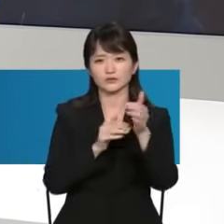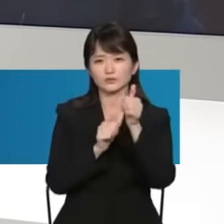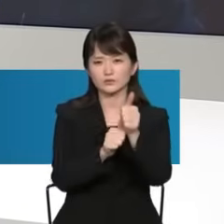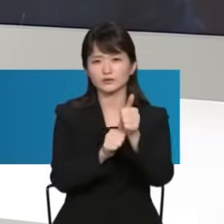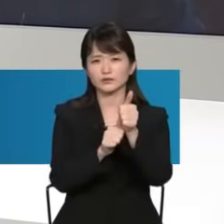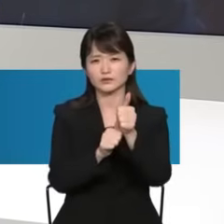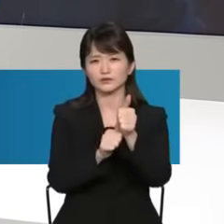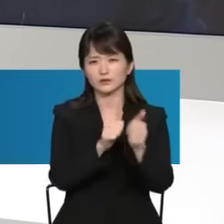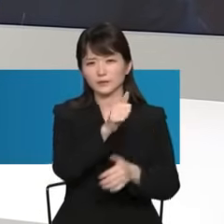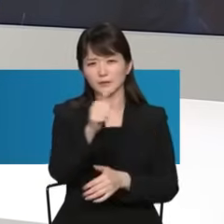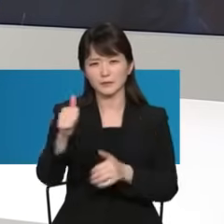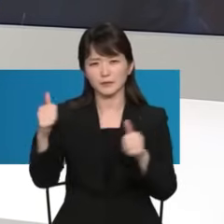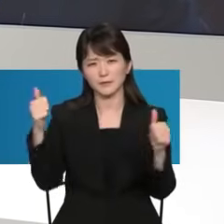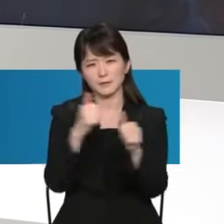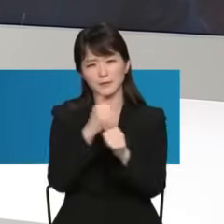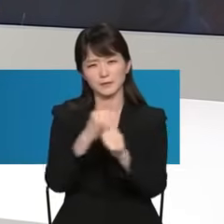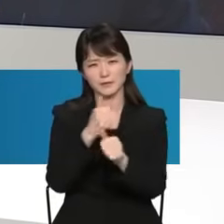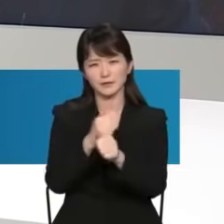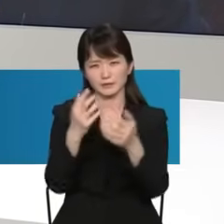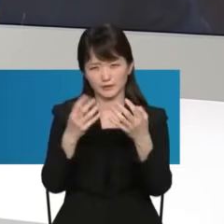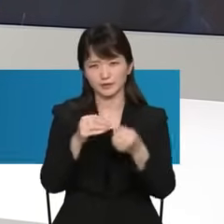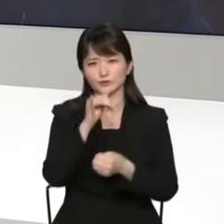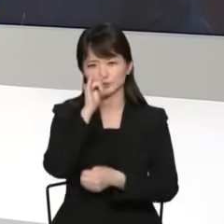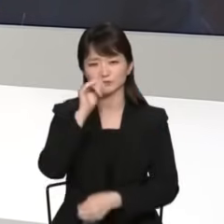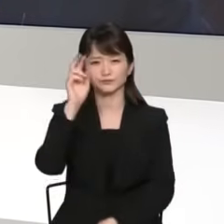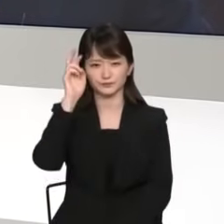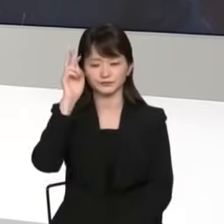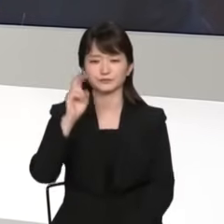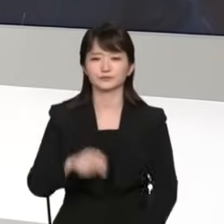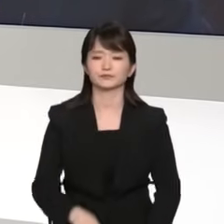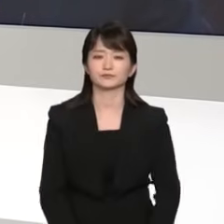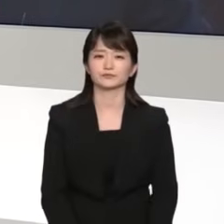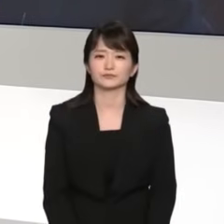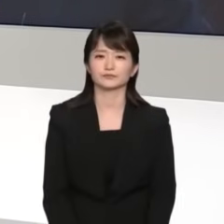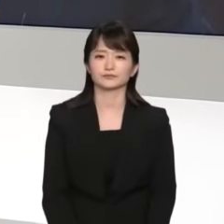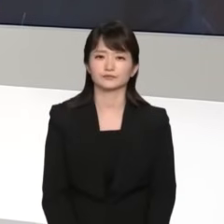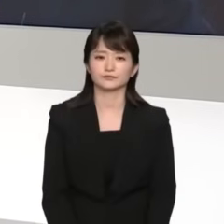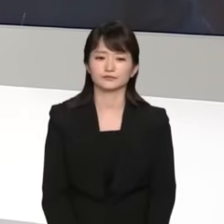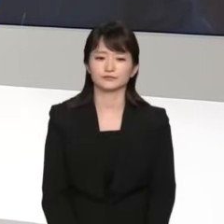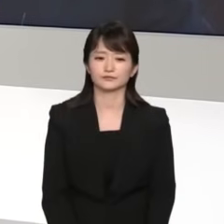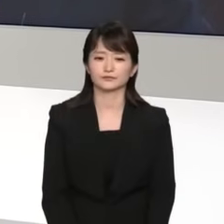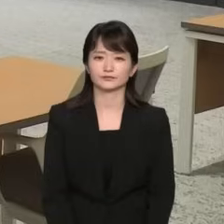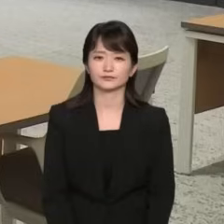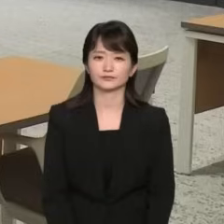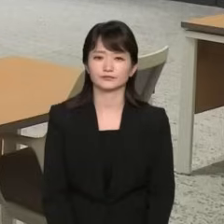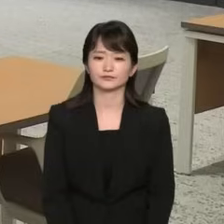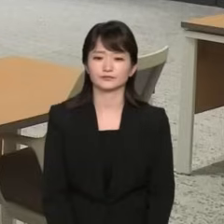교체 폭이 커질 수 있다는 전망이 나옵니다. 첫 소식 이재승 기자가 전해드립니다.